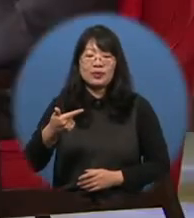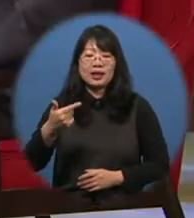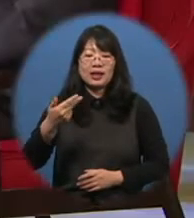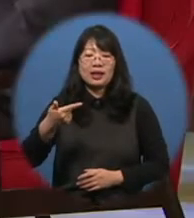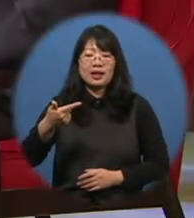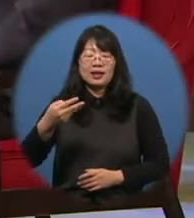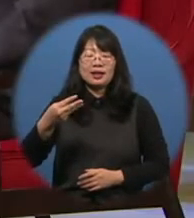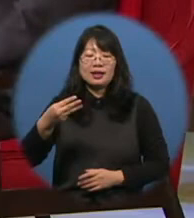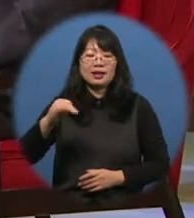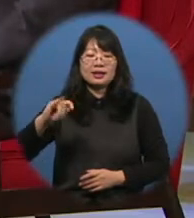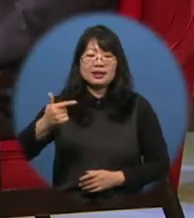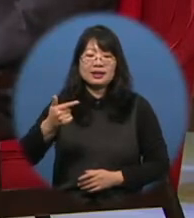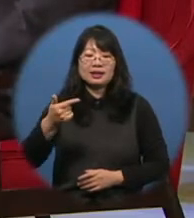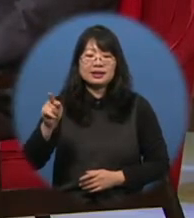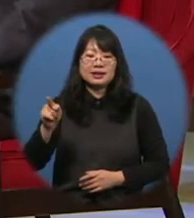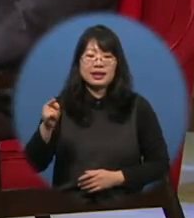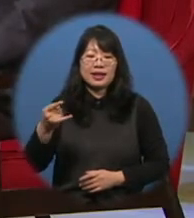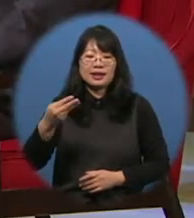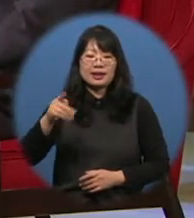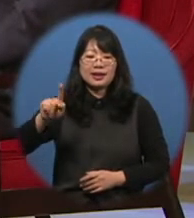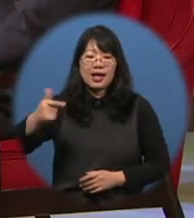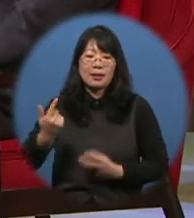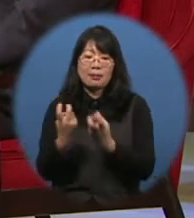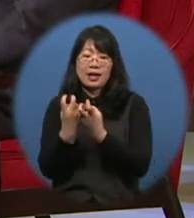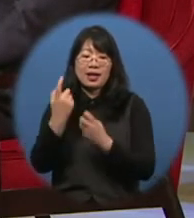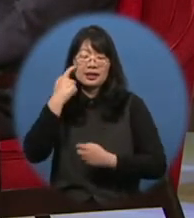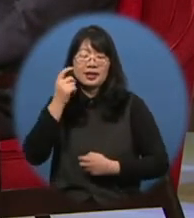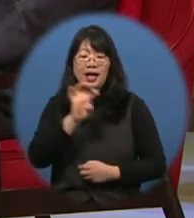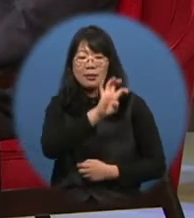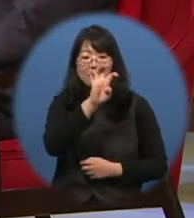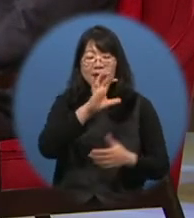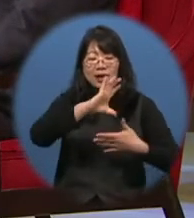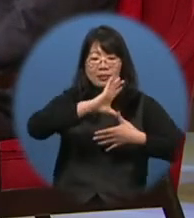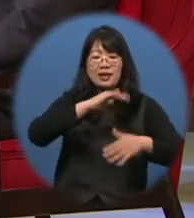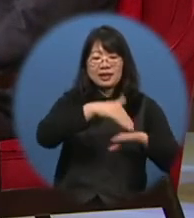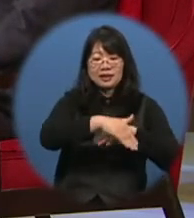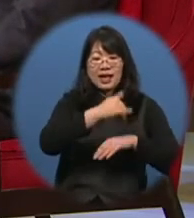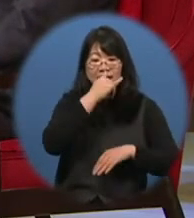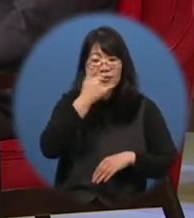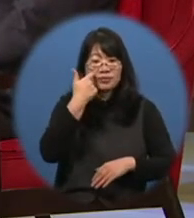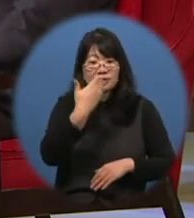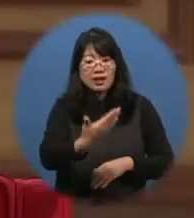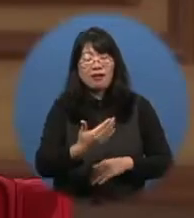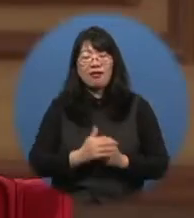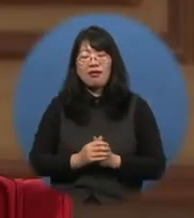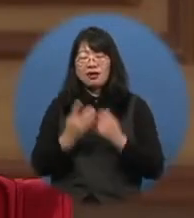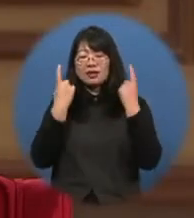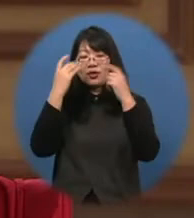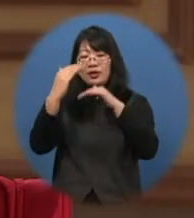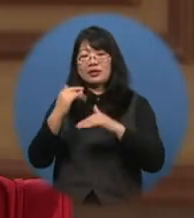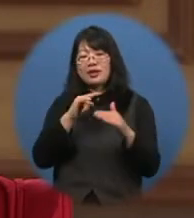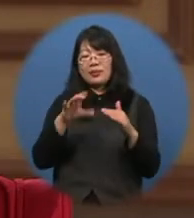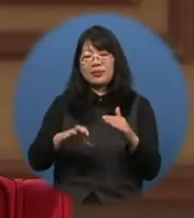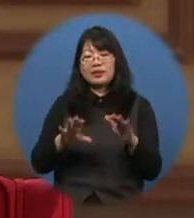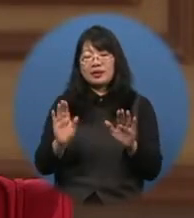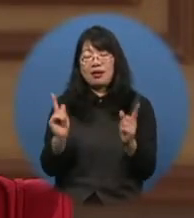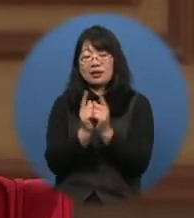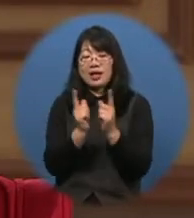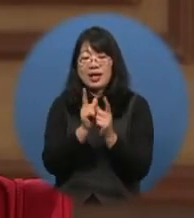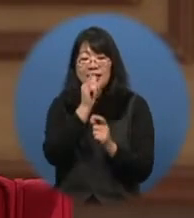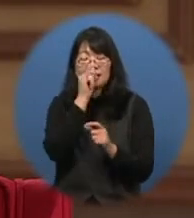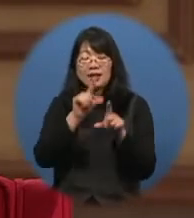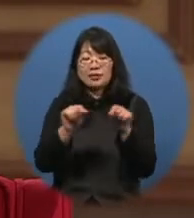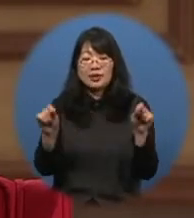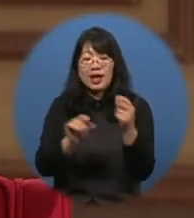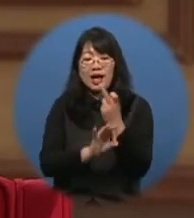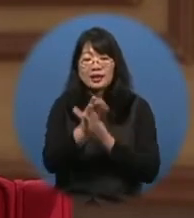아니면 아메리칸 방식이냐. 예. 근데 사실은 이제 여행 과정에서 우리가 접하게 되는